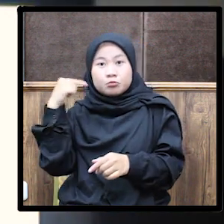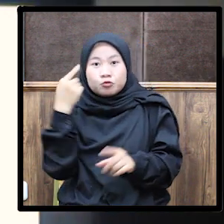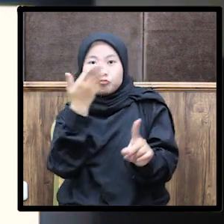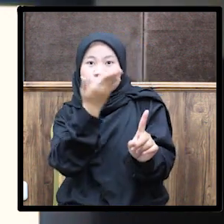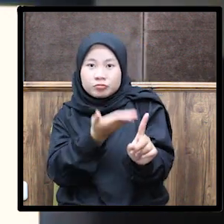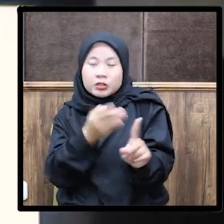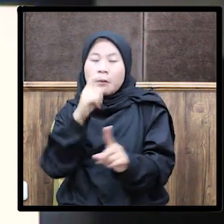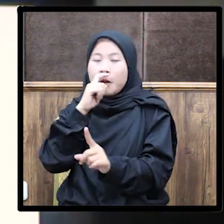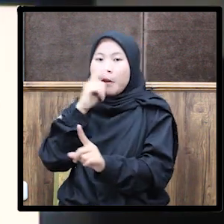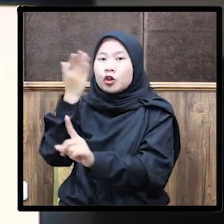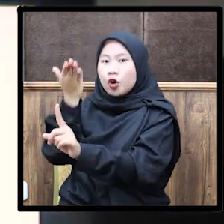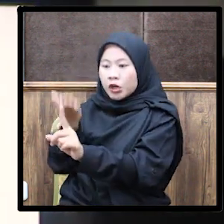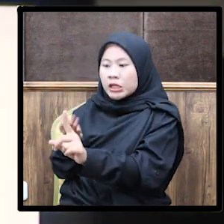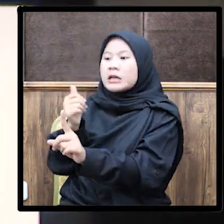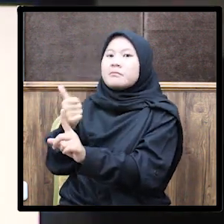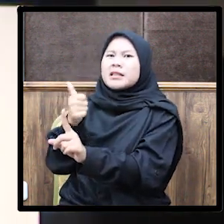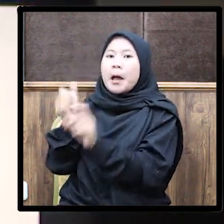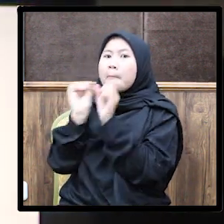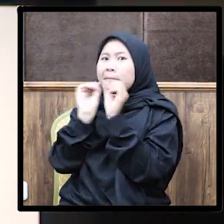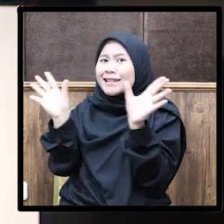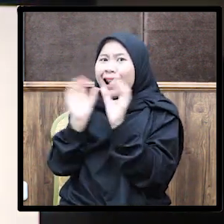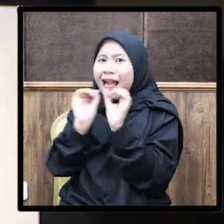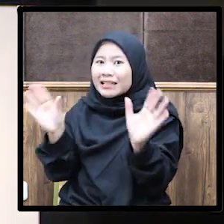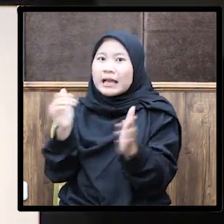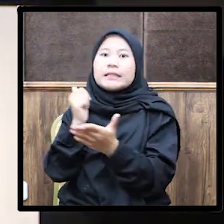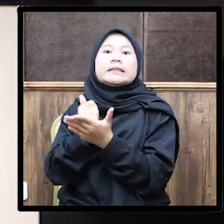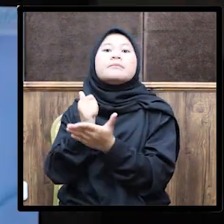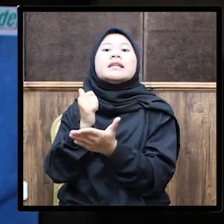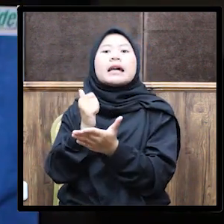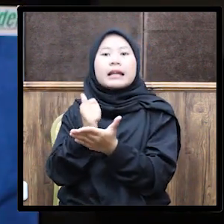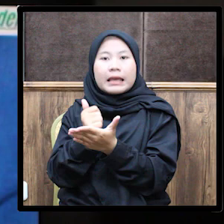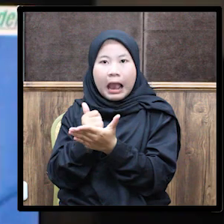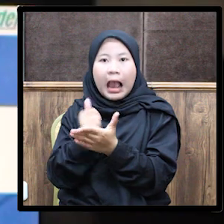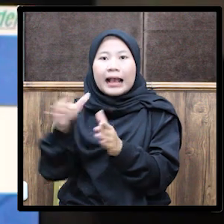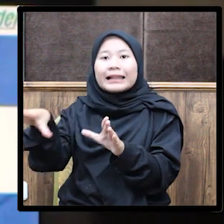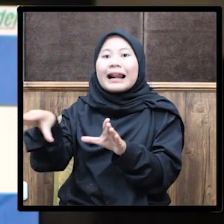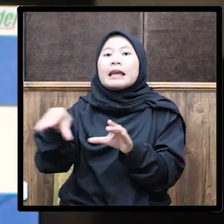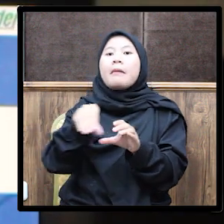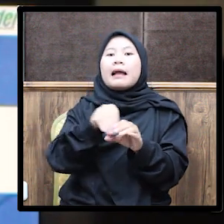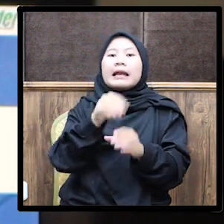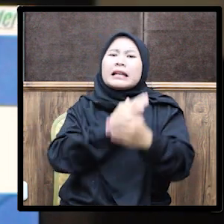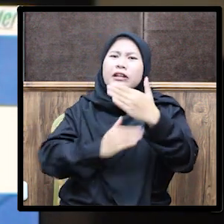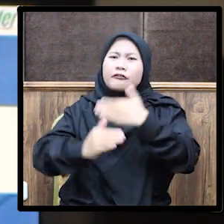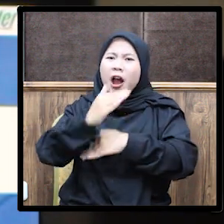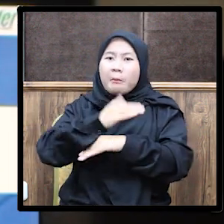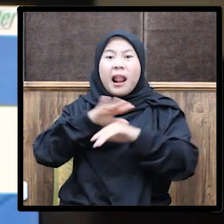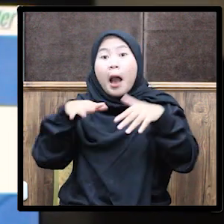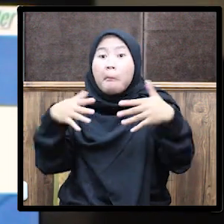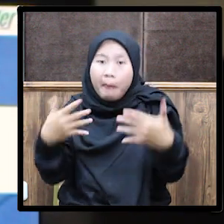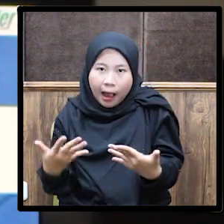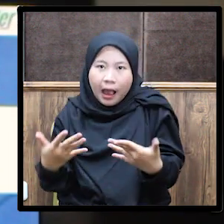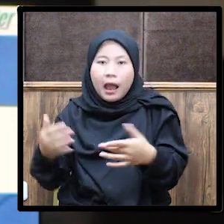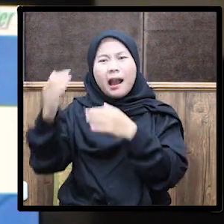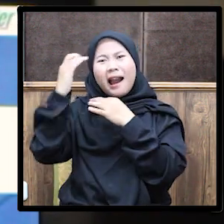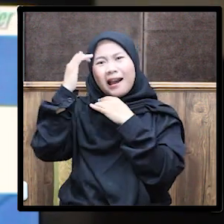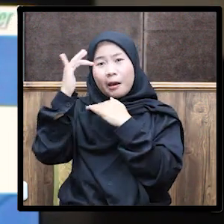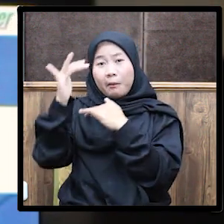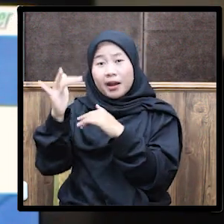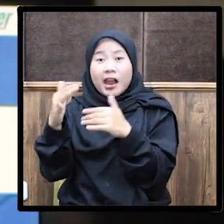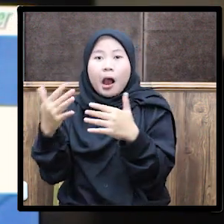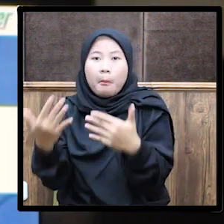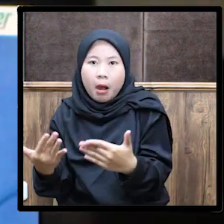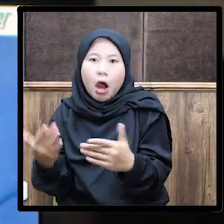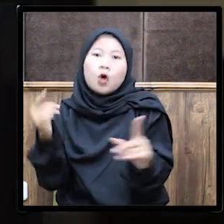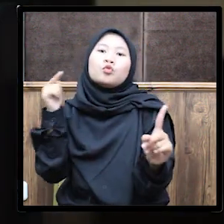bisa mendefinisikan begitu sebenarnya partisipasi difabel itu apa sih? Apa yang diharapkan dari partisipasi difabel dalam